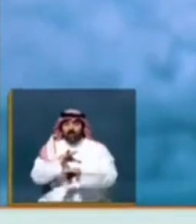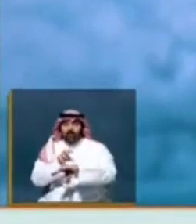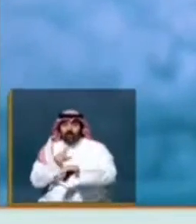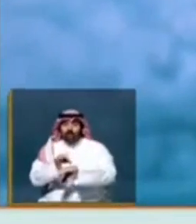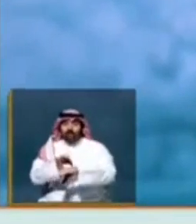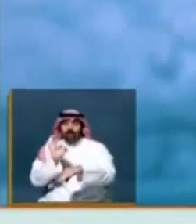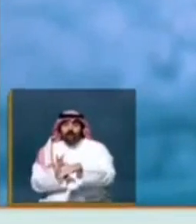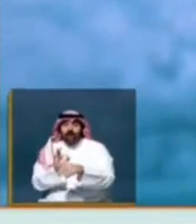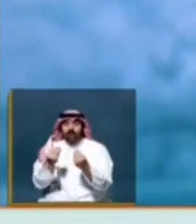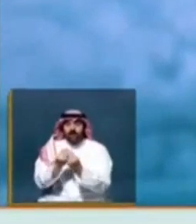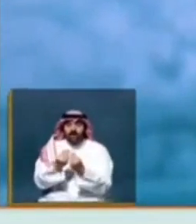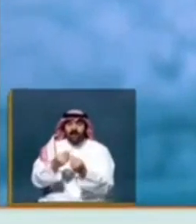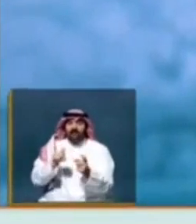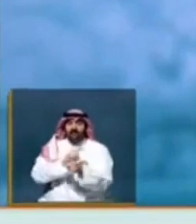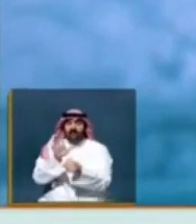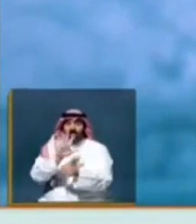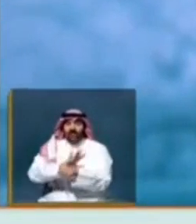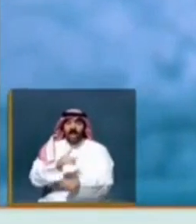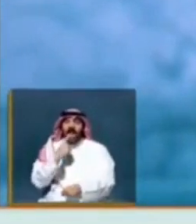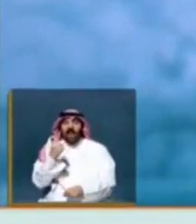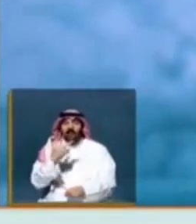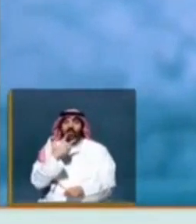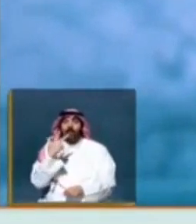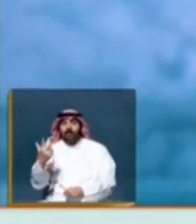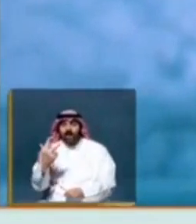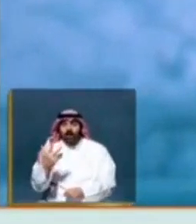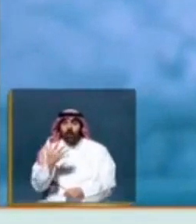جديدة، ليصل الإجمالي إلى